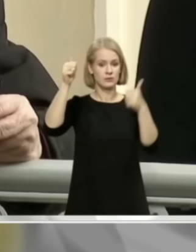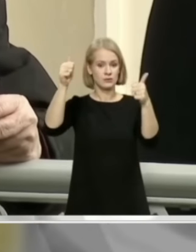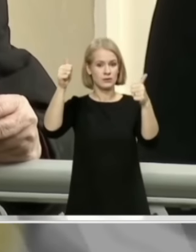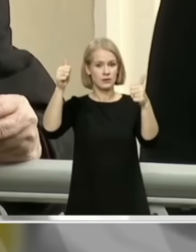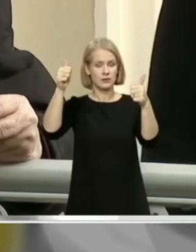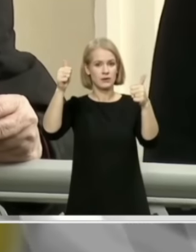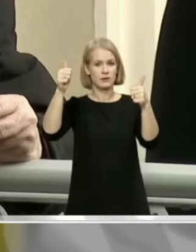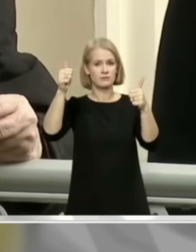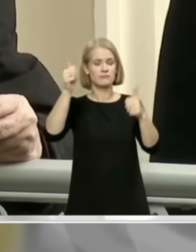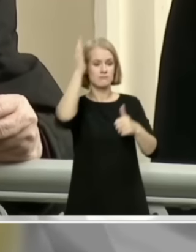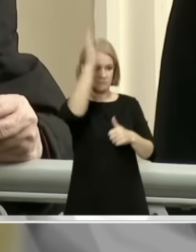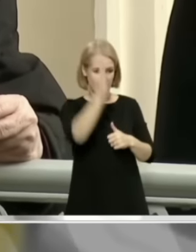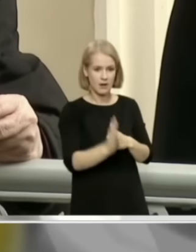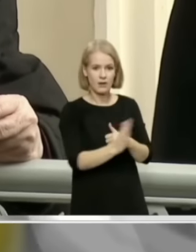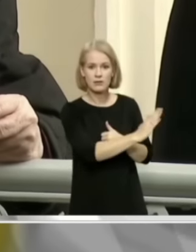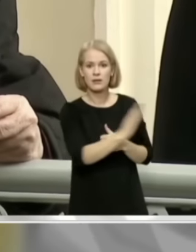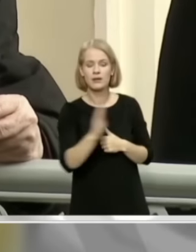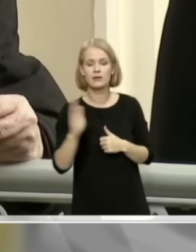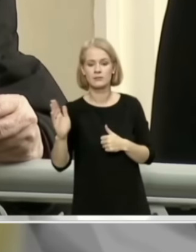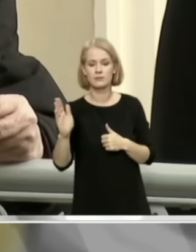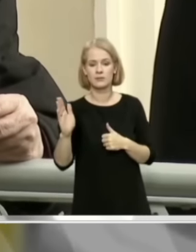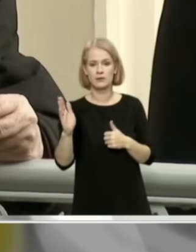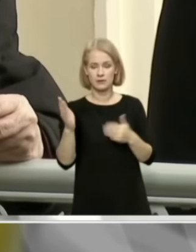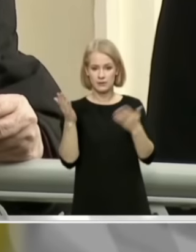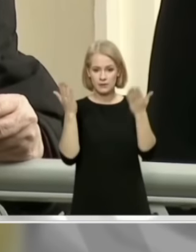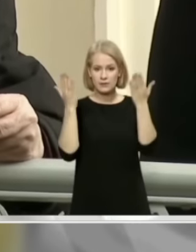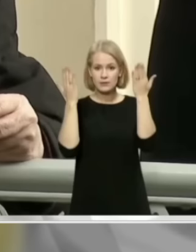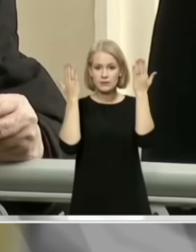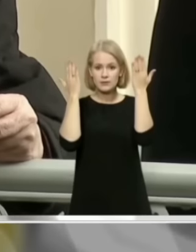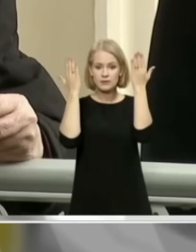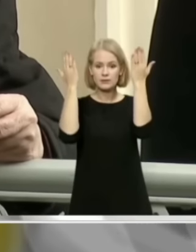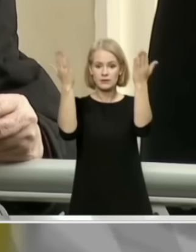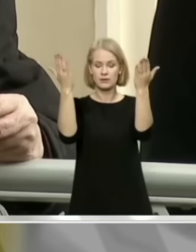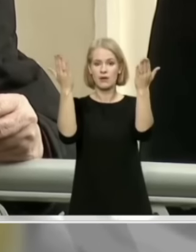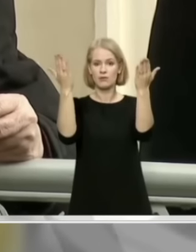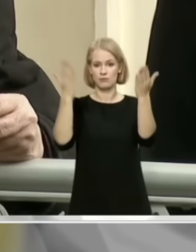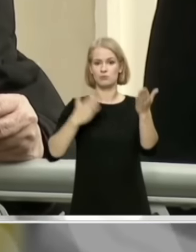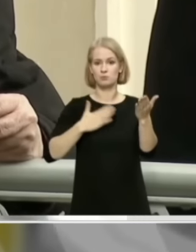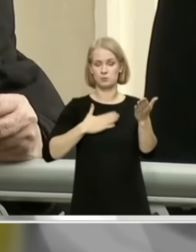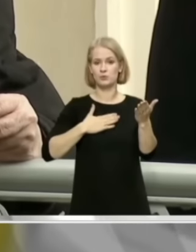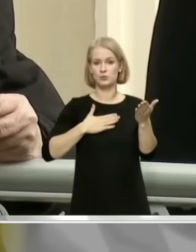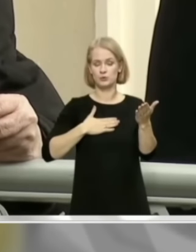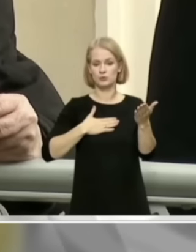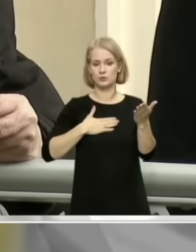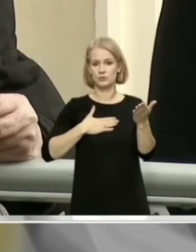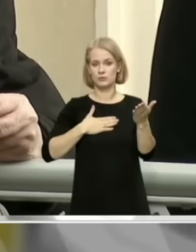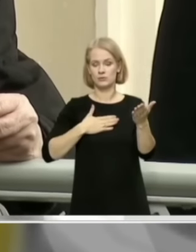laimėk, tau mūsų žygis.